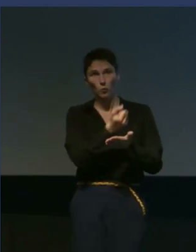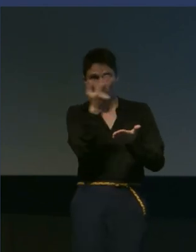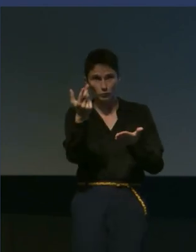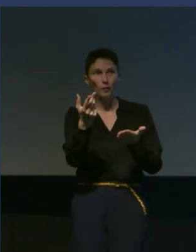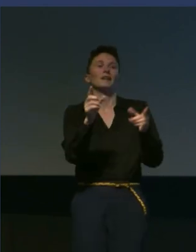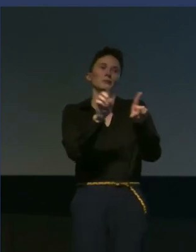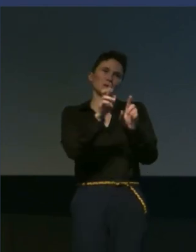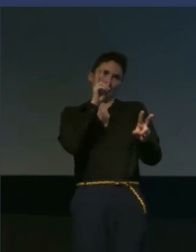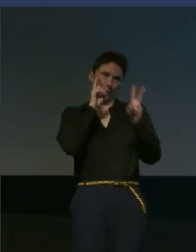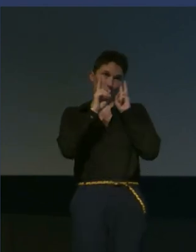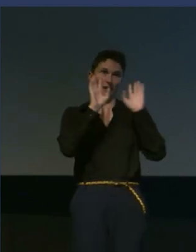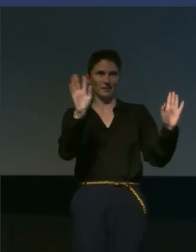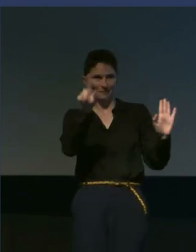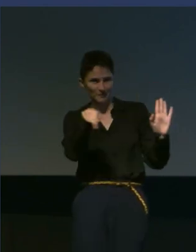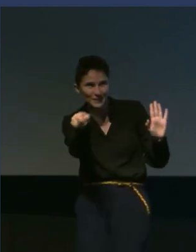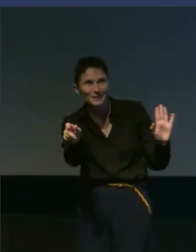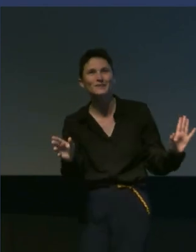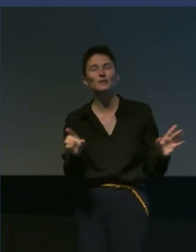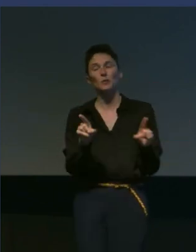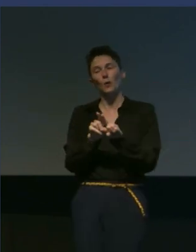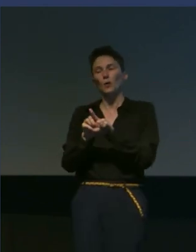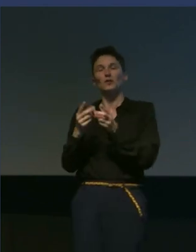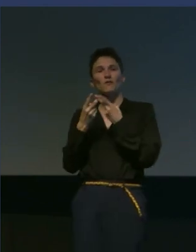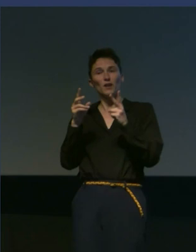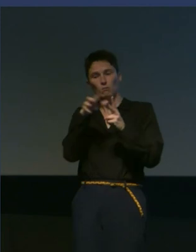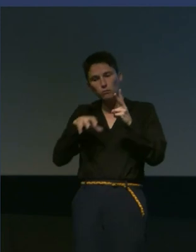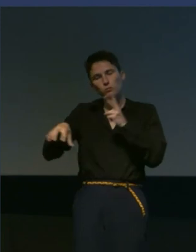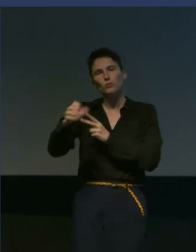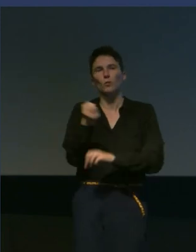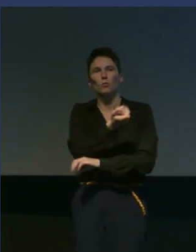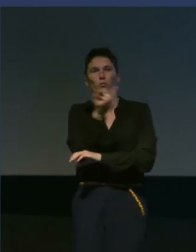Bretagne, et des agglomérations qui nous